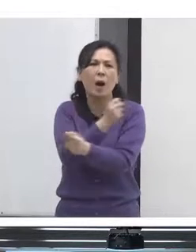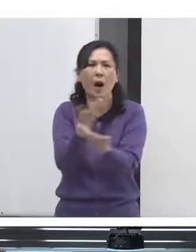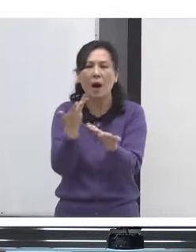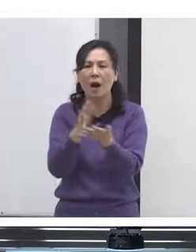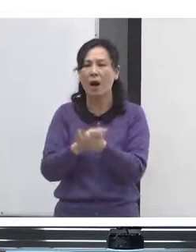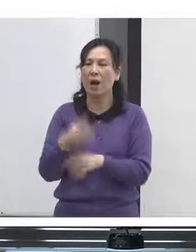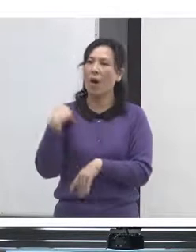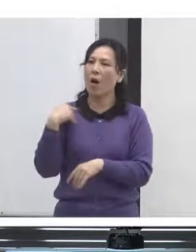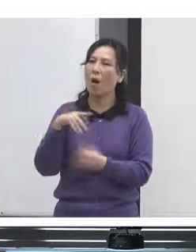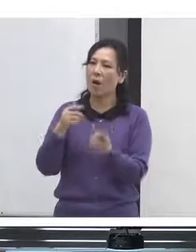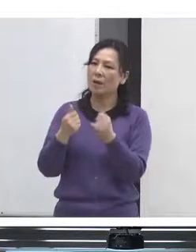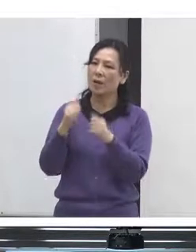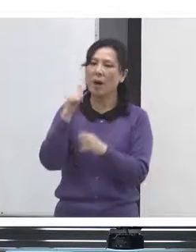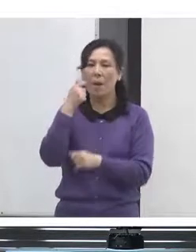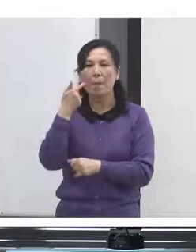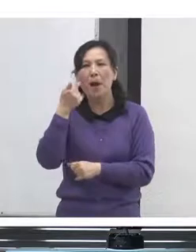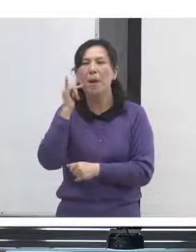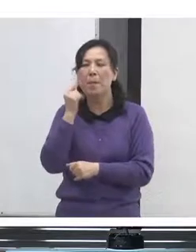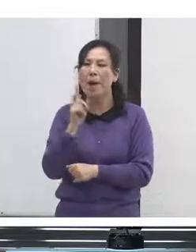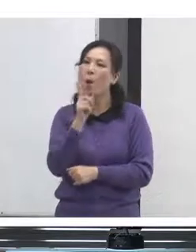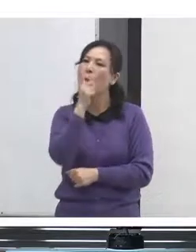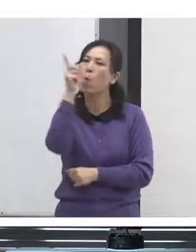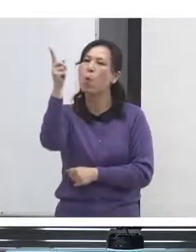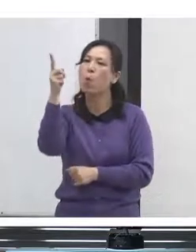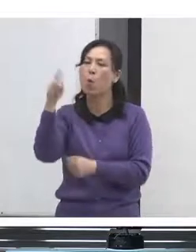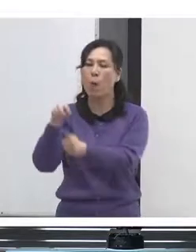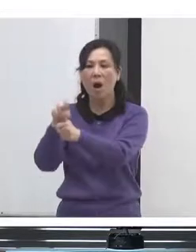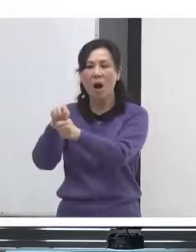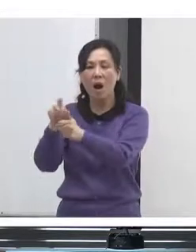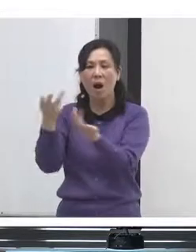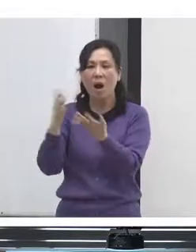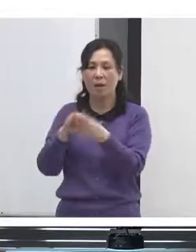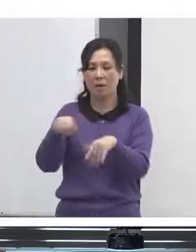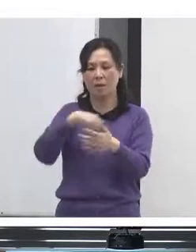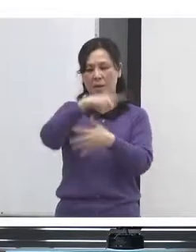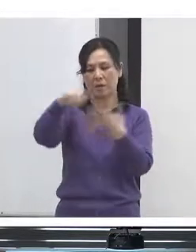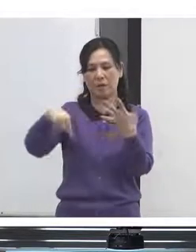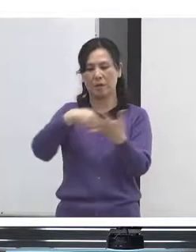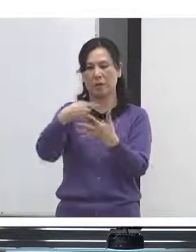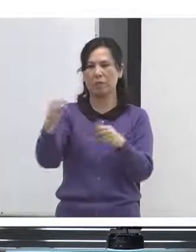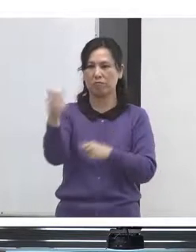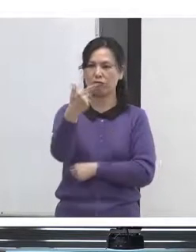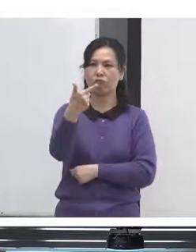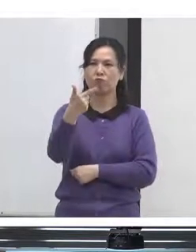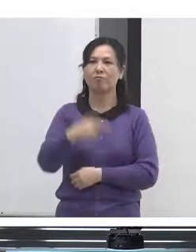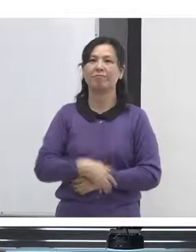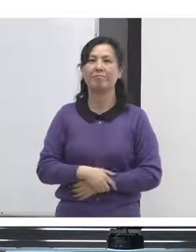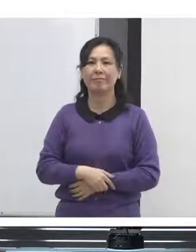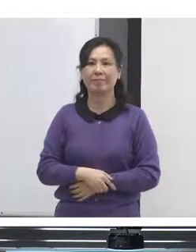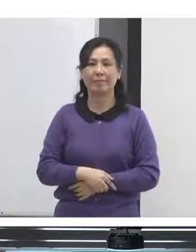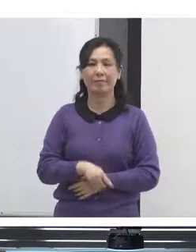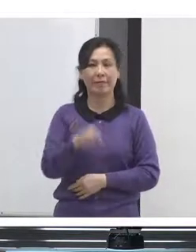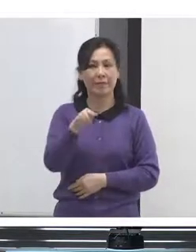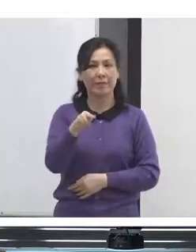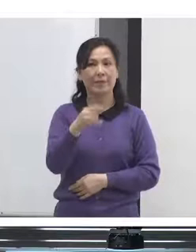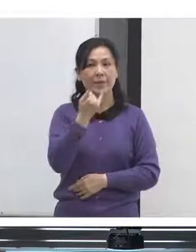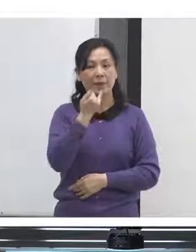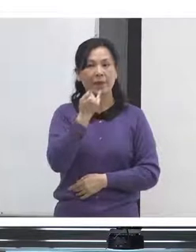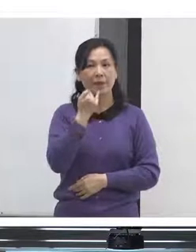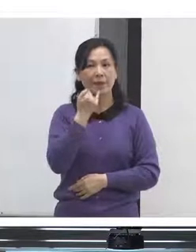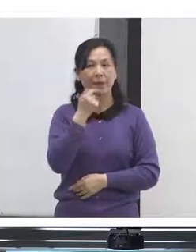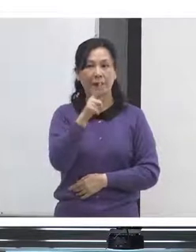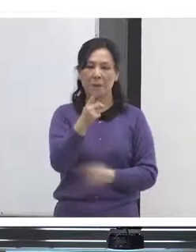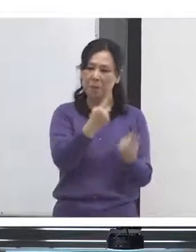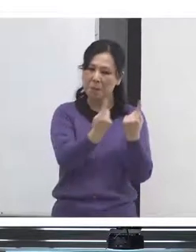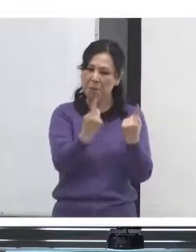单亲家庭，或者是老年抚养，这些总共6个因子，它是一个综合的相对因子。那它就是可以显示说这